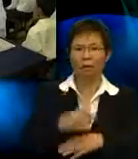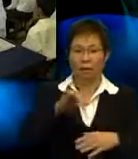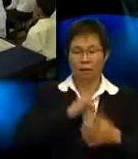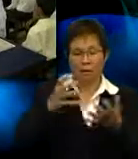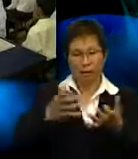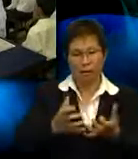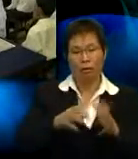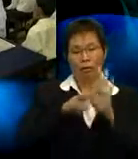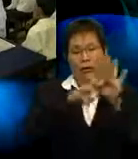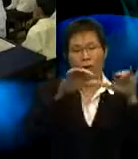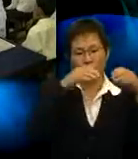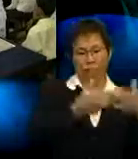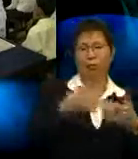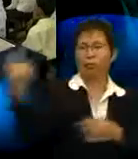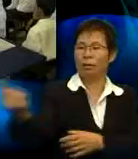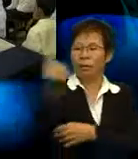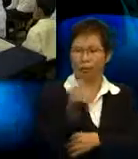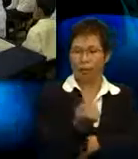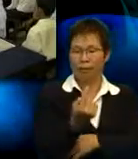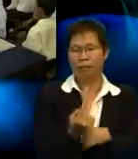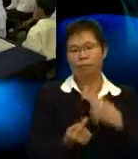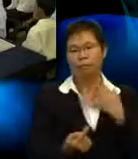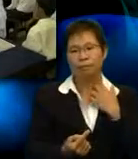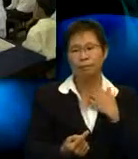wakil kumpulan mari ke hadapan.